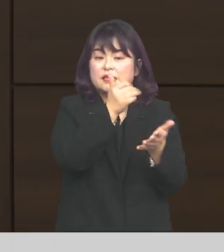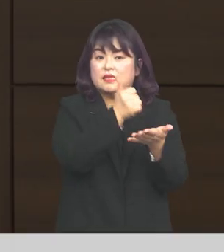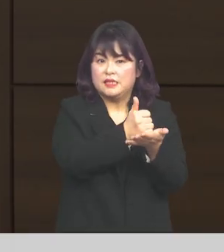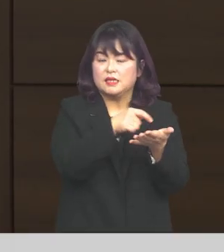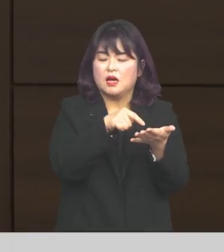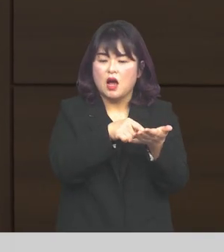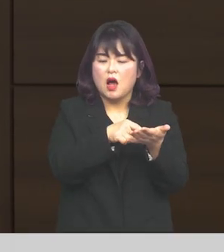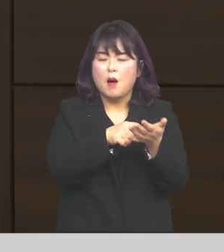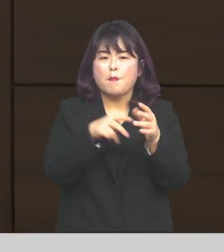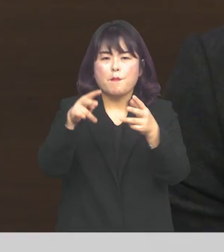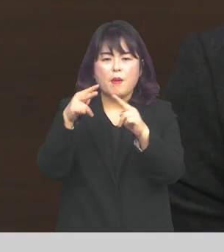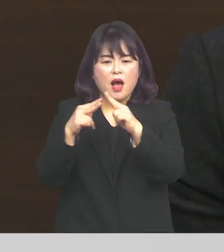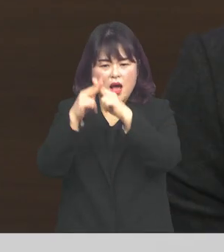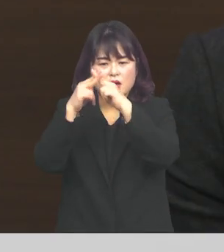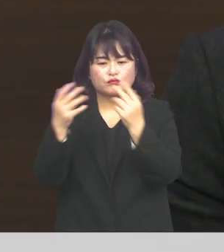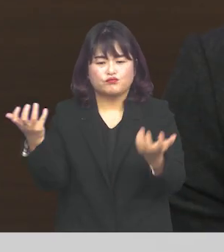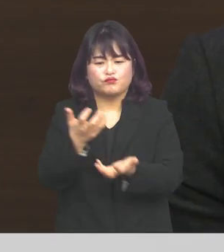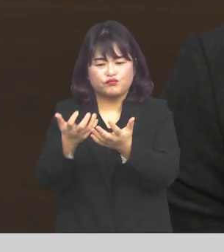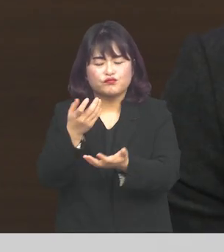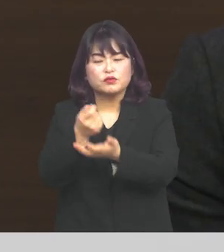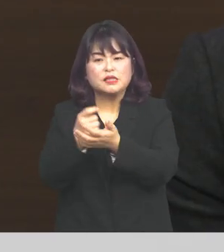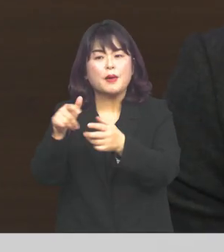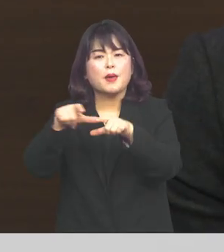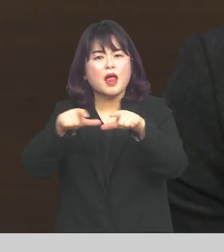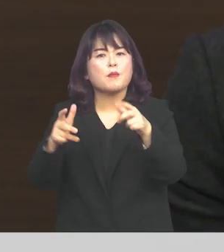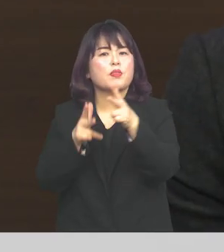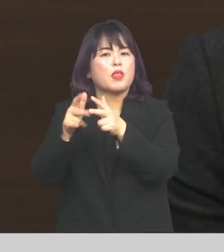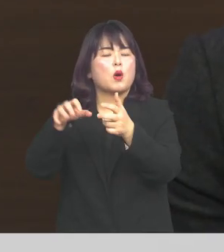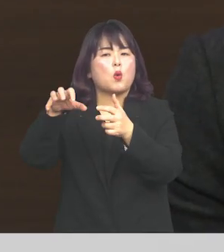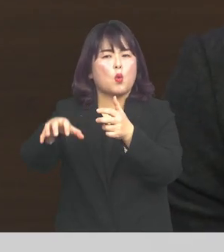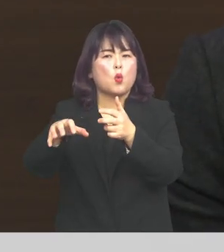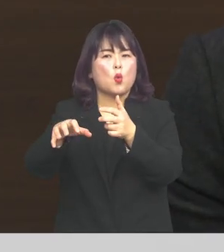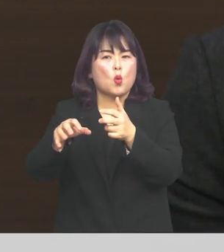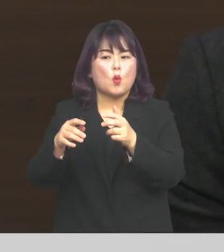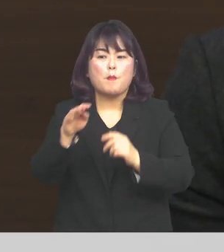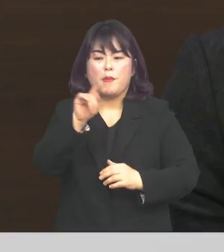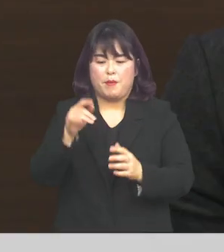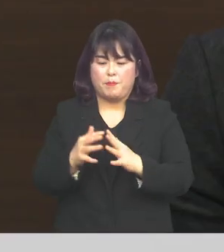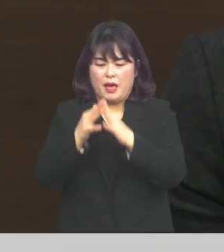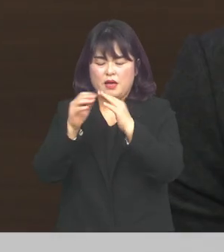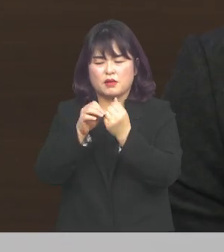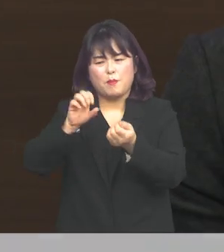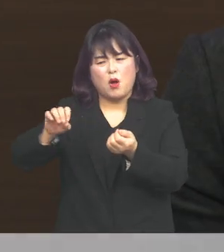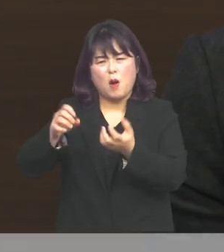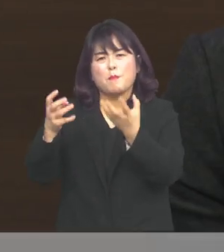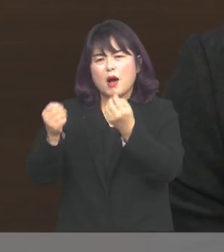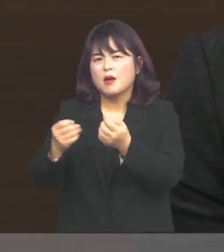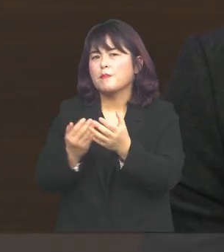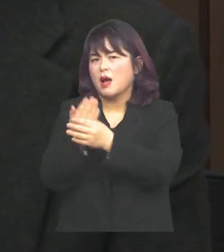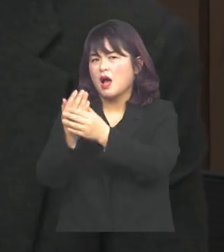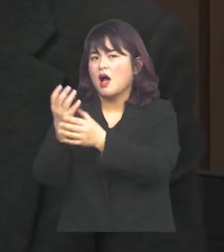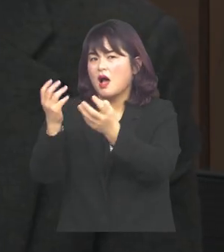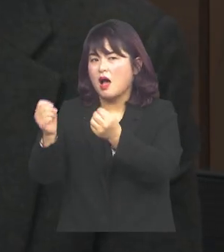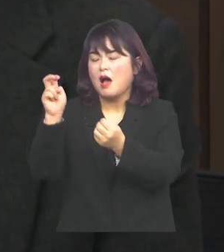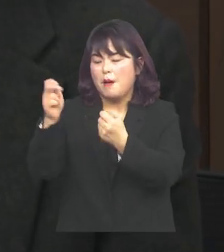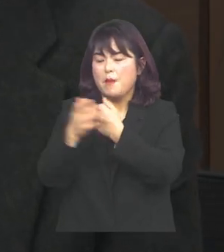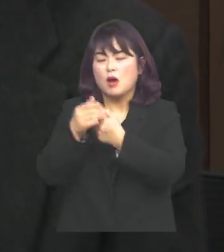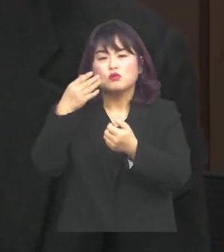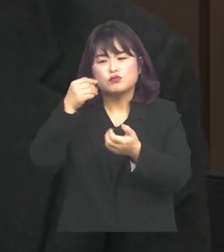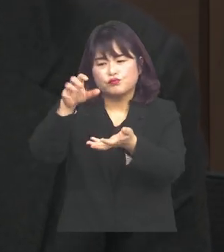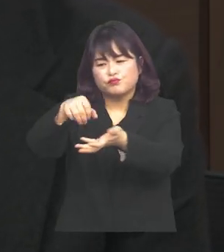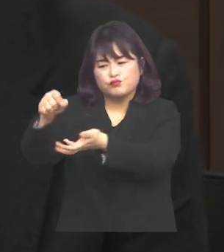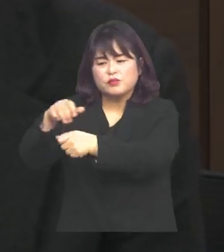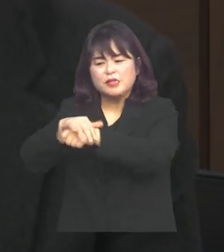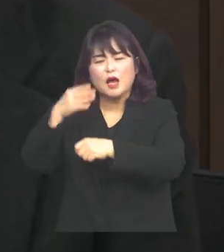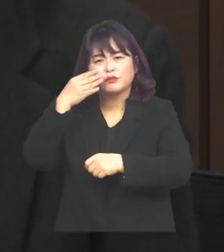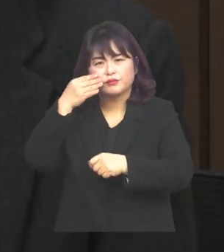용인특례시장은 용인 반도체 클러스터 일반산업단지 폐공사 과정에서 폐배터리가 많이 발생할 것으로 생각된다며 폐배터리가